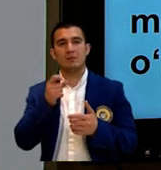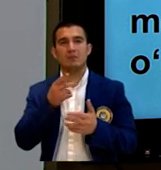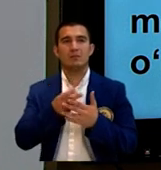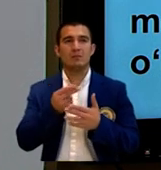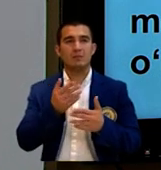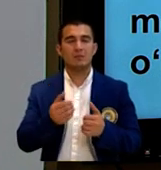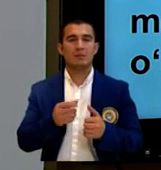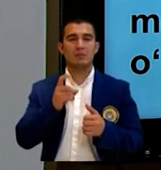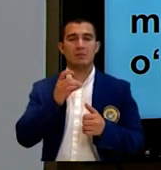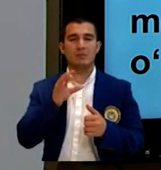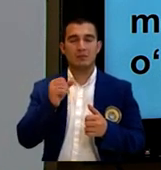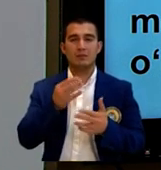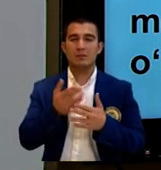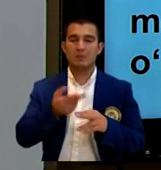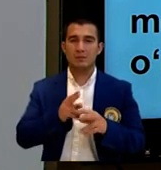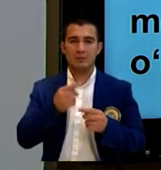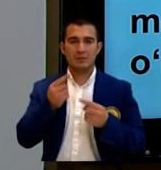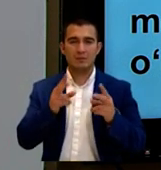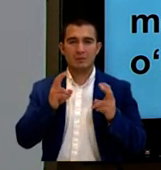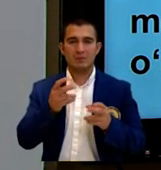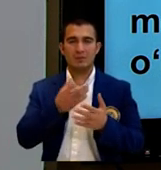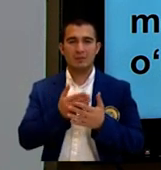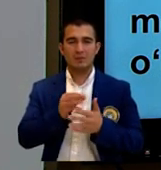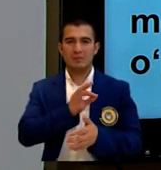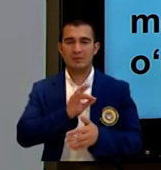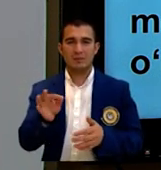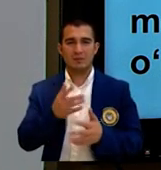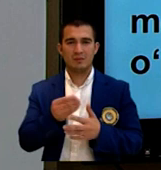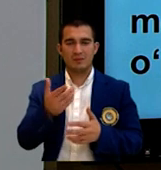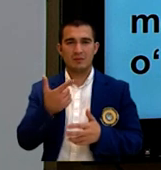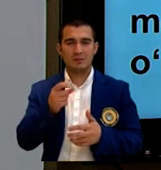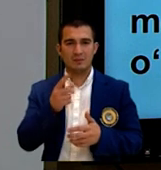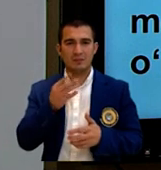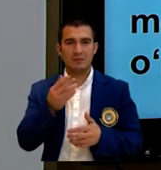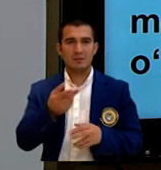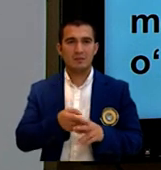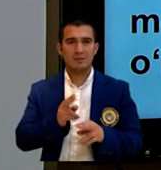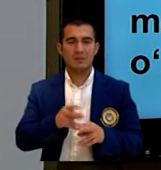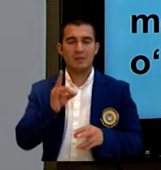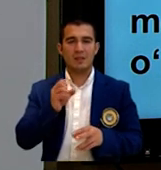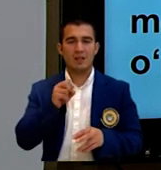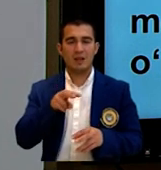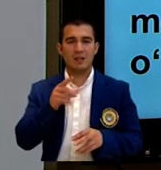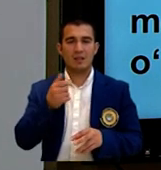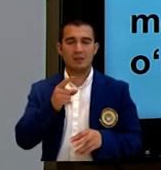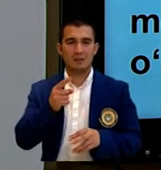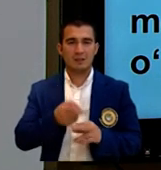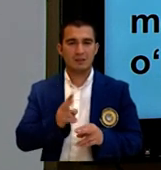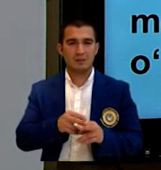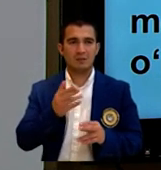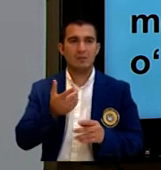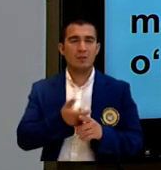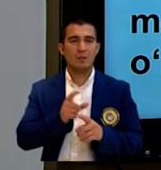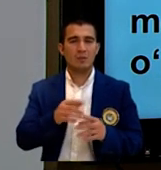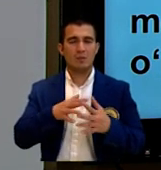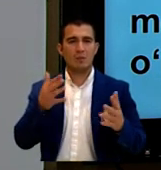Xossalar molekulalarning o'zaro ta'siriga bog'liq bo'lmagan gaz real gaz deb ataladi. Tabiatda barcha